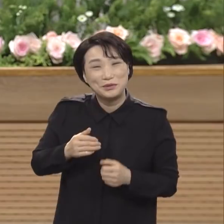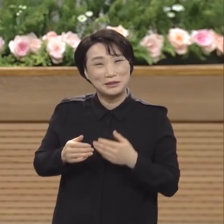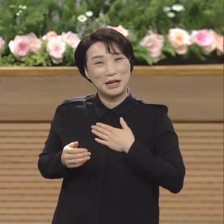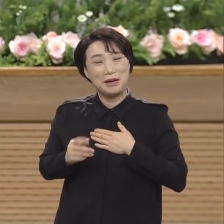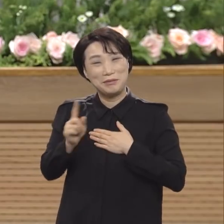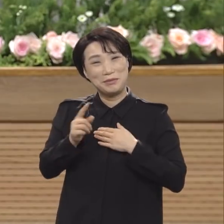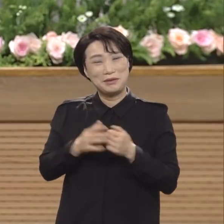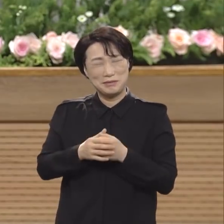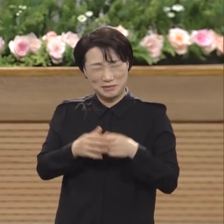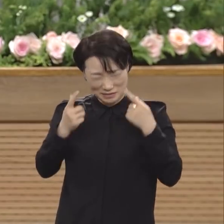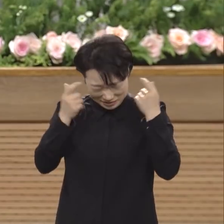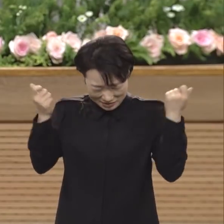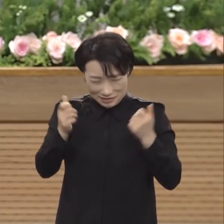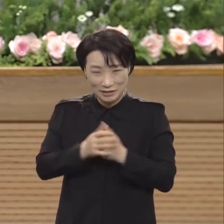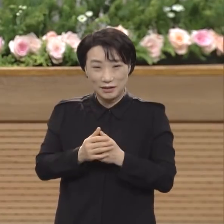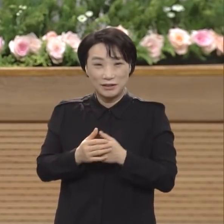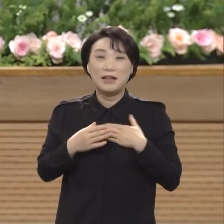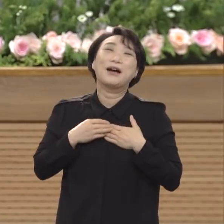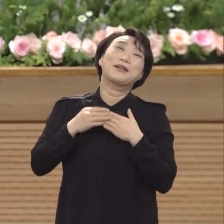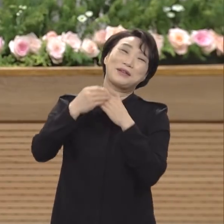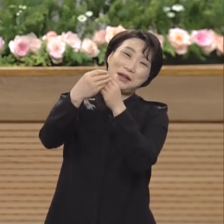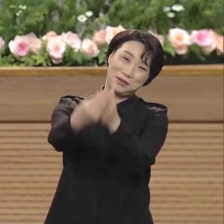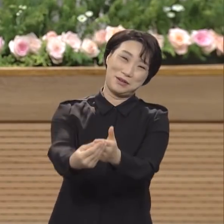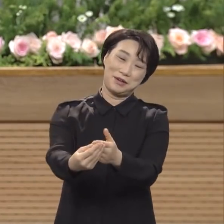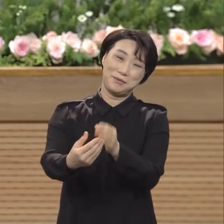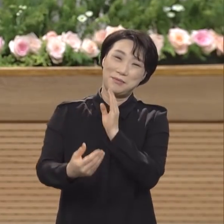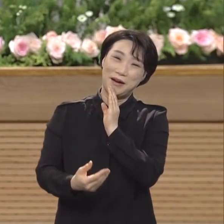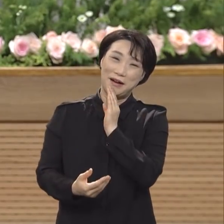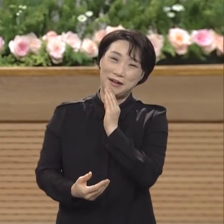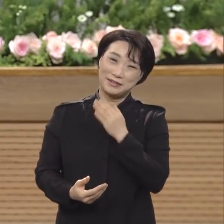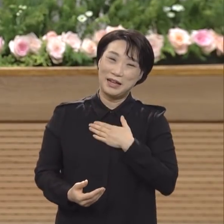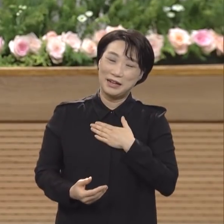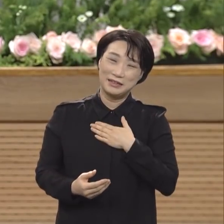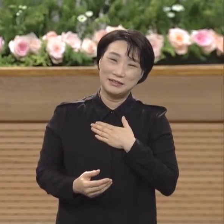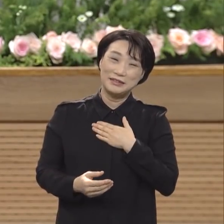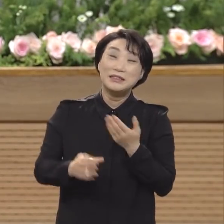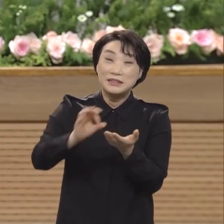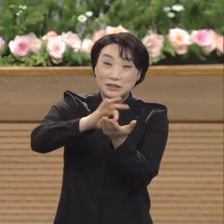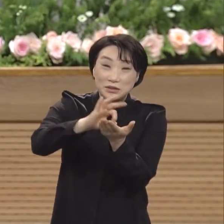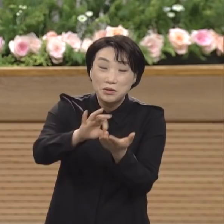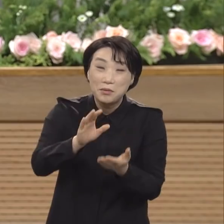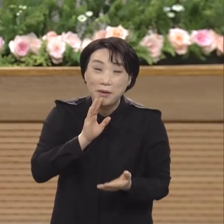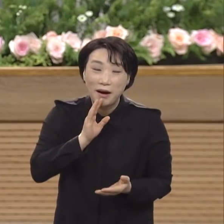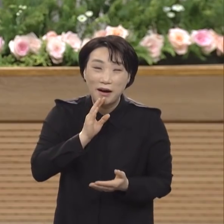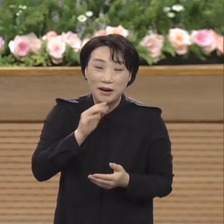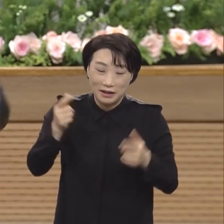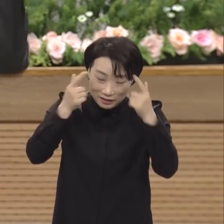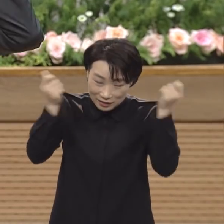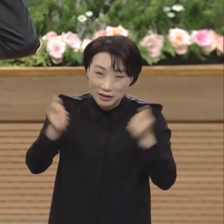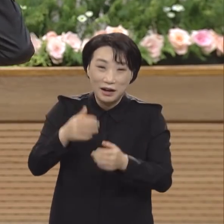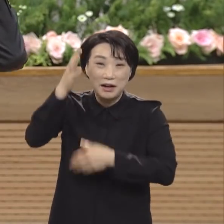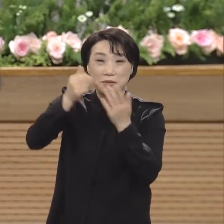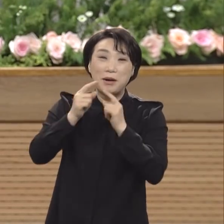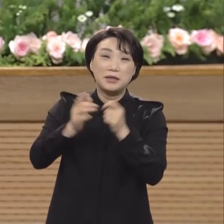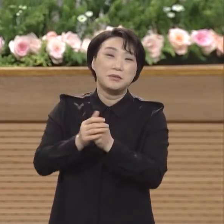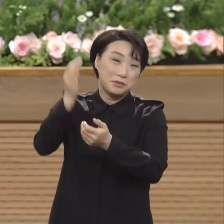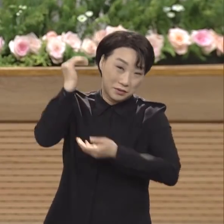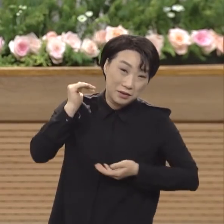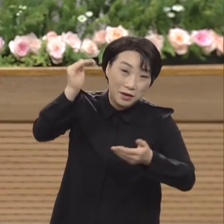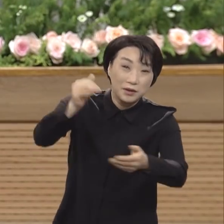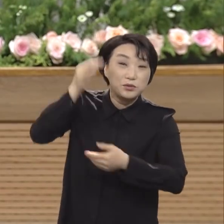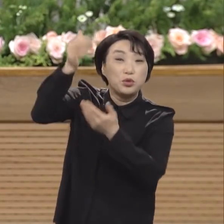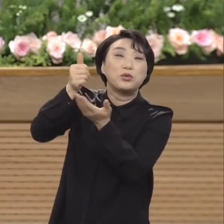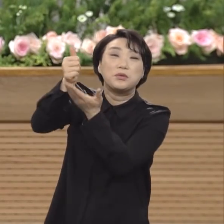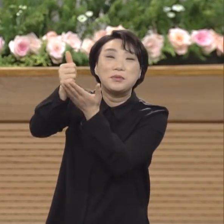죽을 각오하고 끌고 가서 죽을 각오하고 세우시고 죽을 각오하고 말씀하고 계신